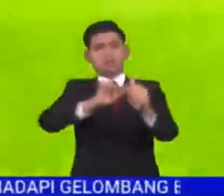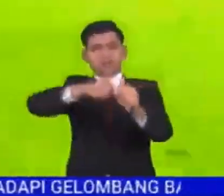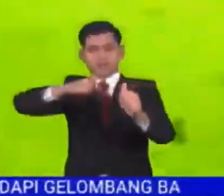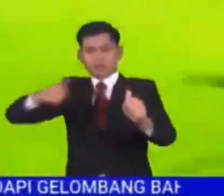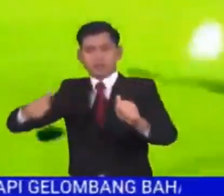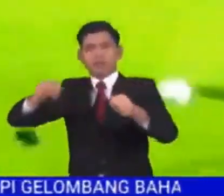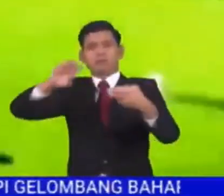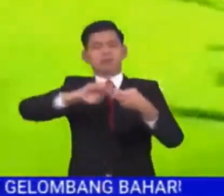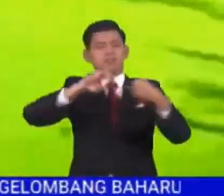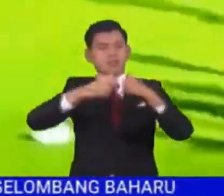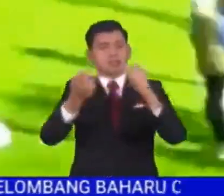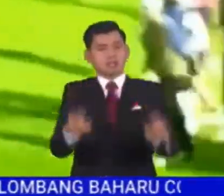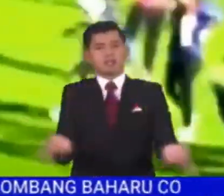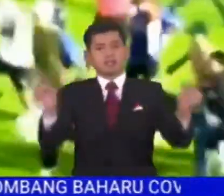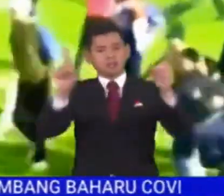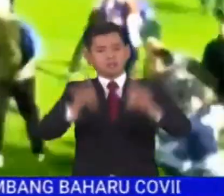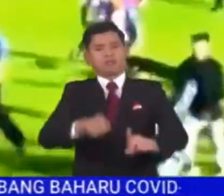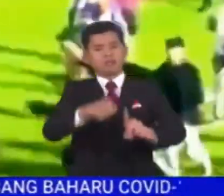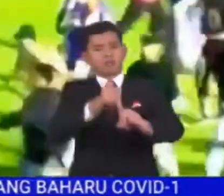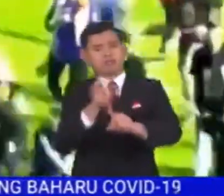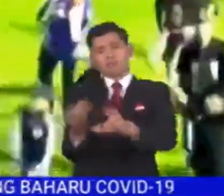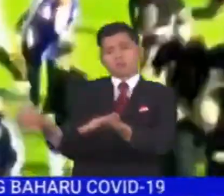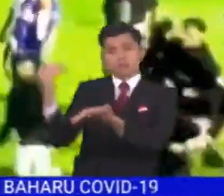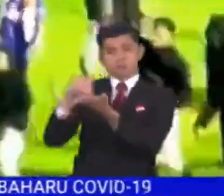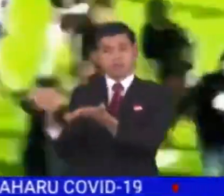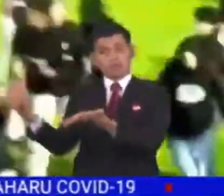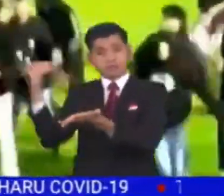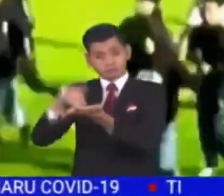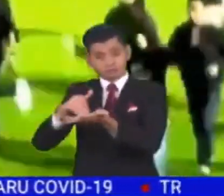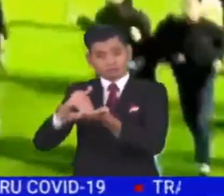tragedi menyedihkan ini daripada berulang